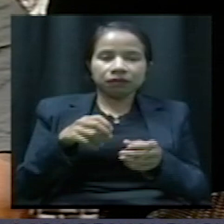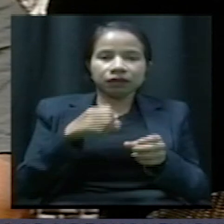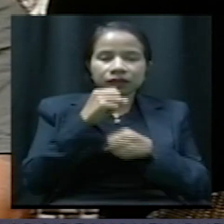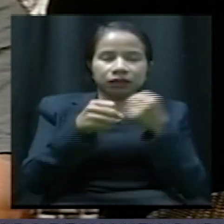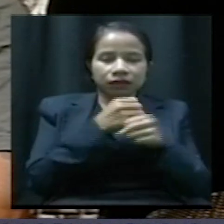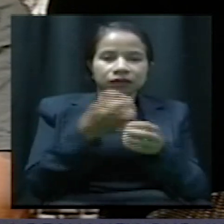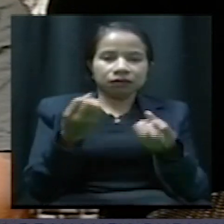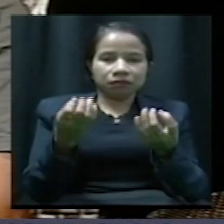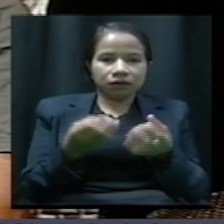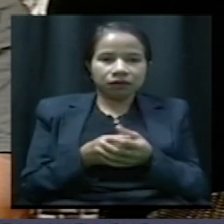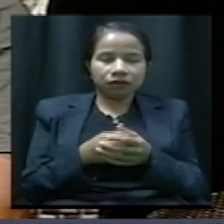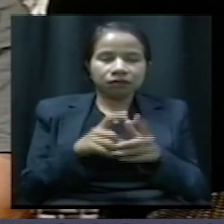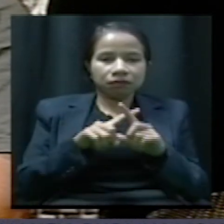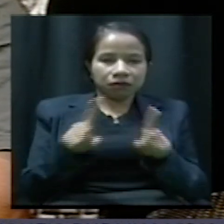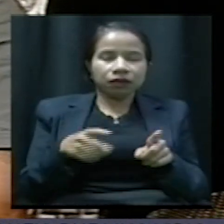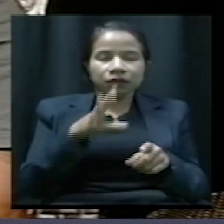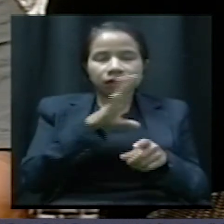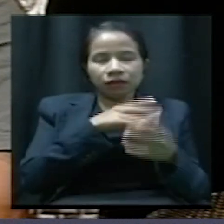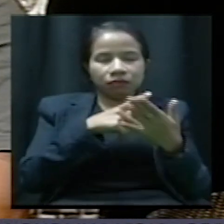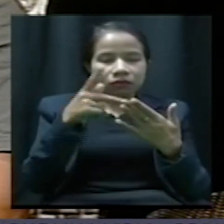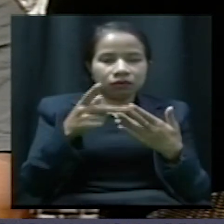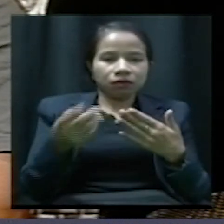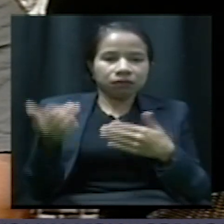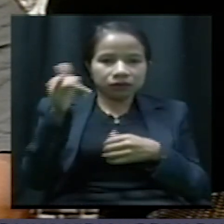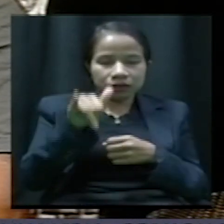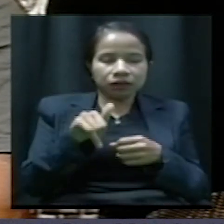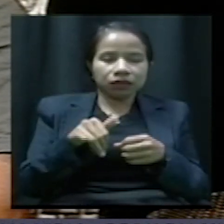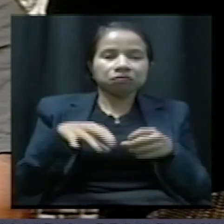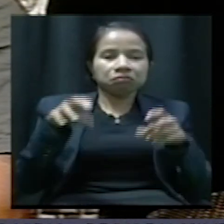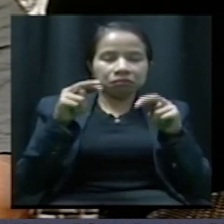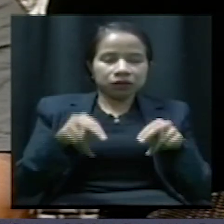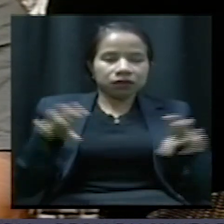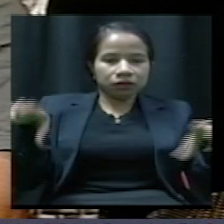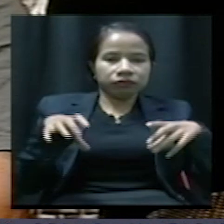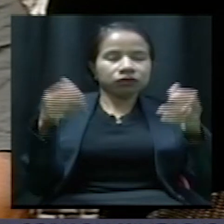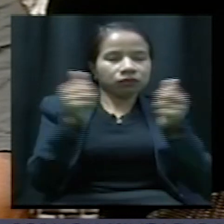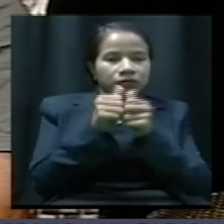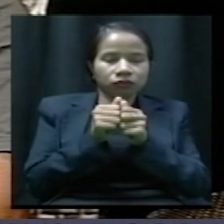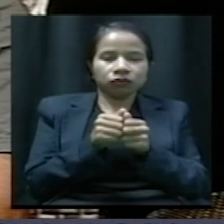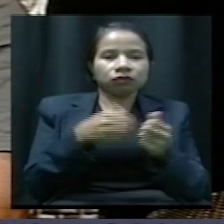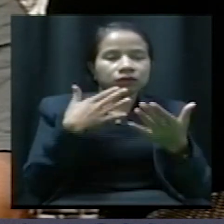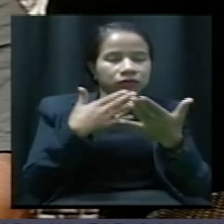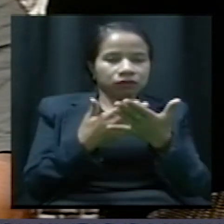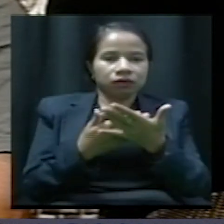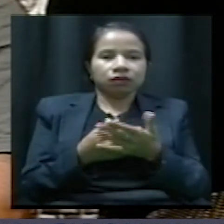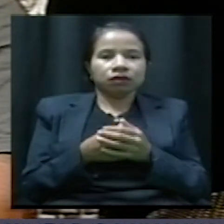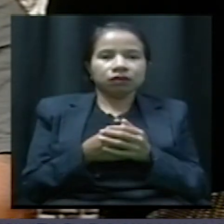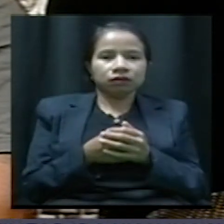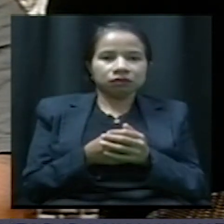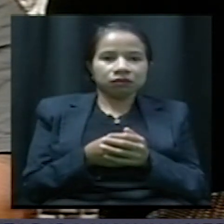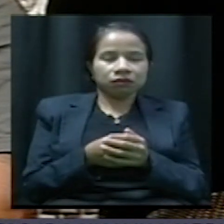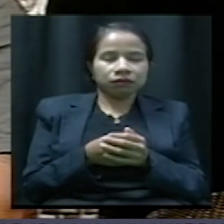lento tuan ita hen ho programa sir hansene koordinasaun da adu sir vantazen bodi de mak